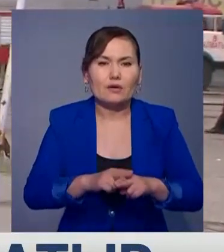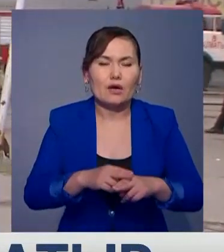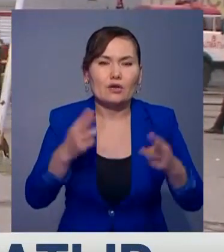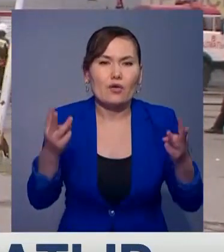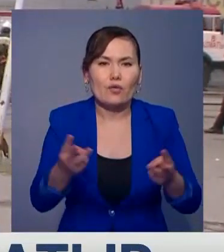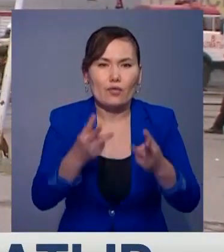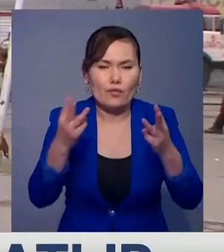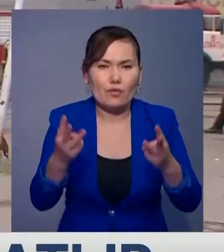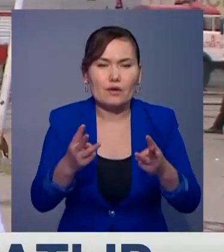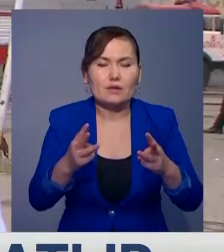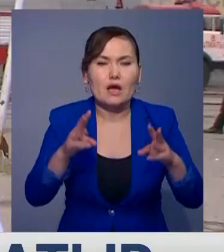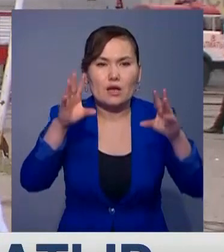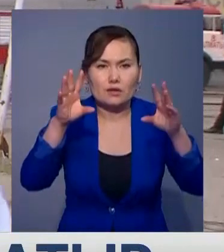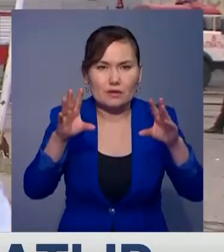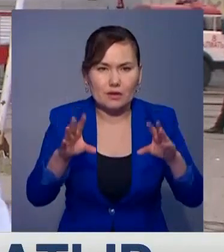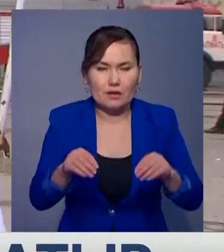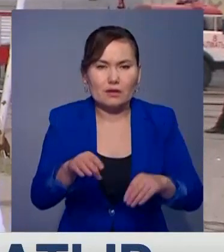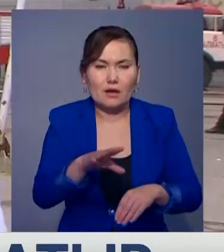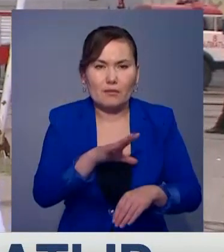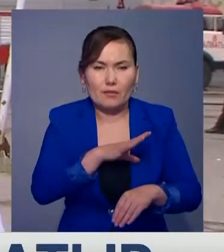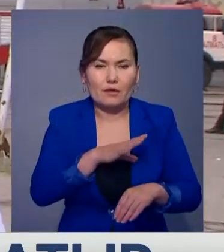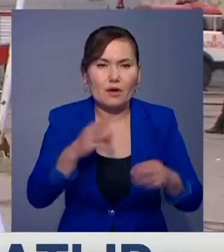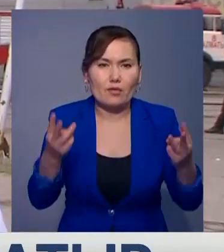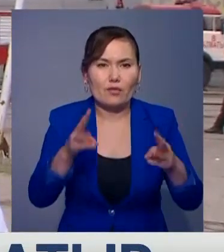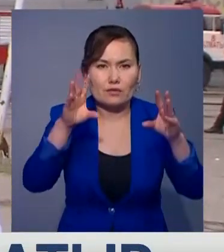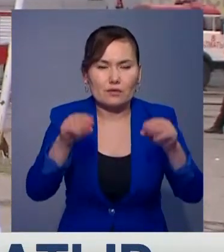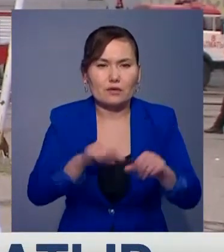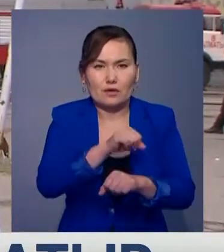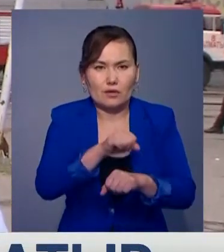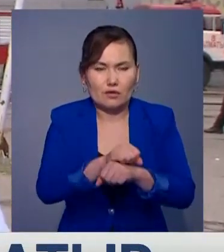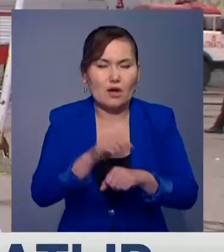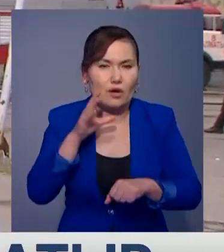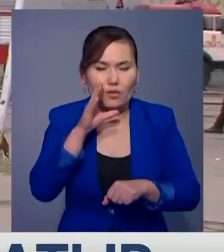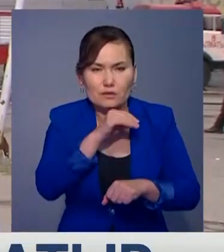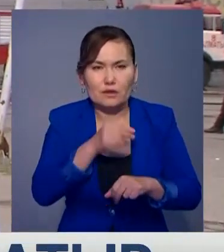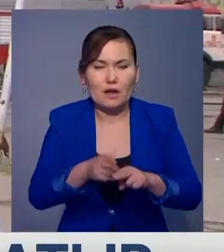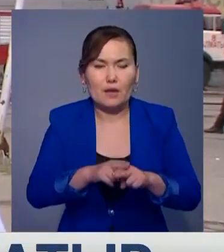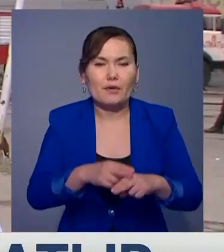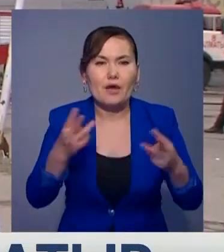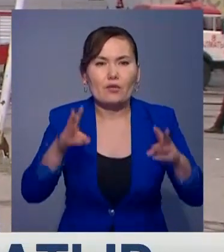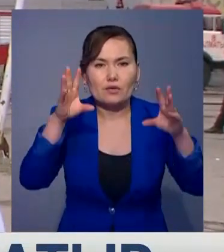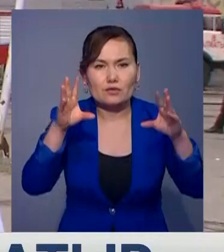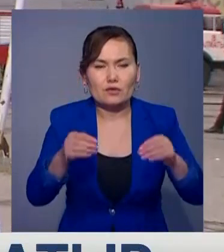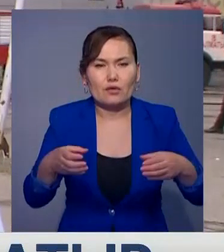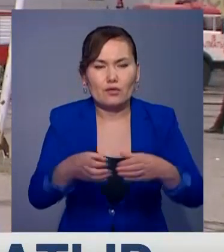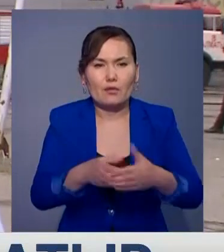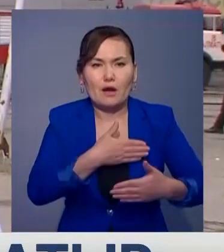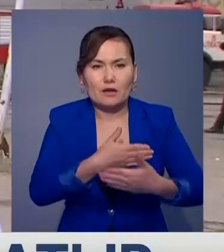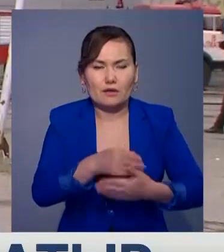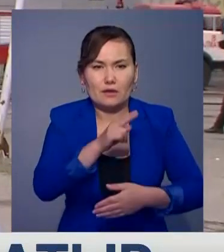қарағанда біраз беті қайтты. Дегенмен де өрт сөндірушілер өздерінің міндетін атқарып жатыр. Ал